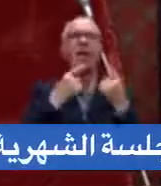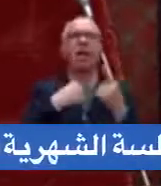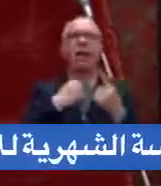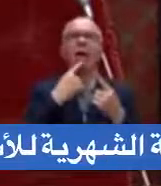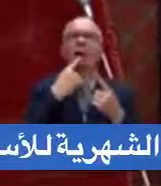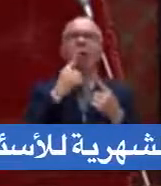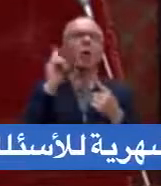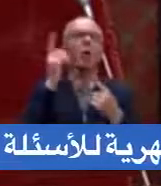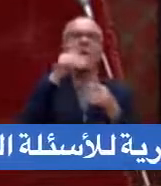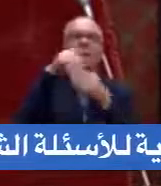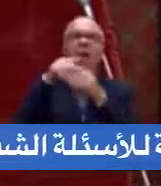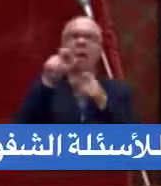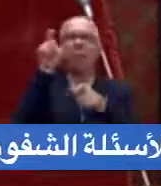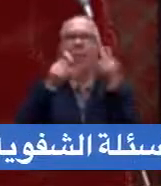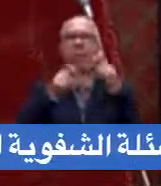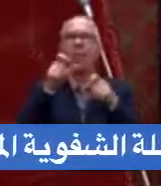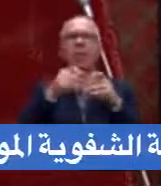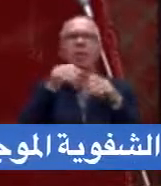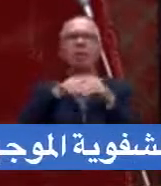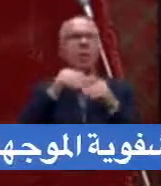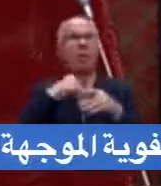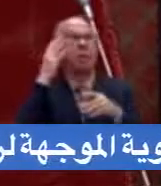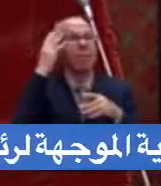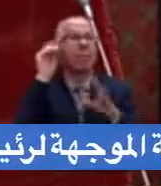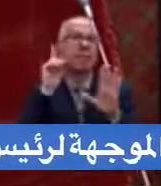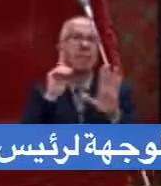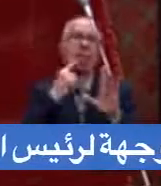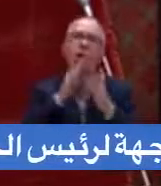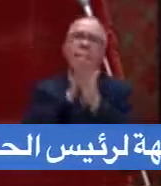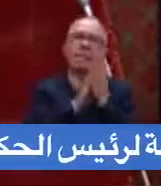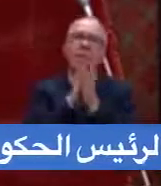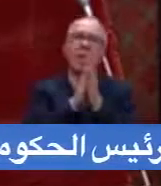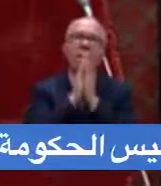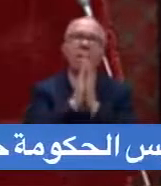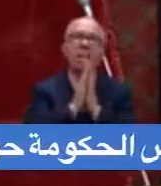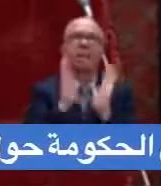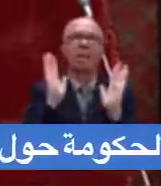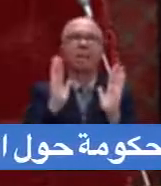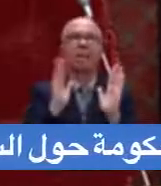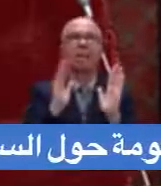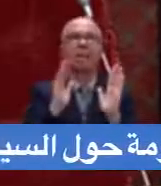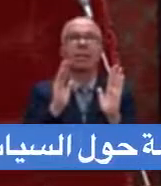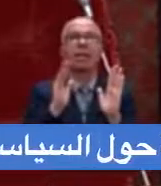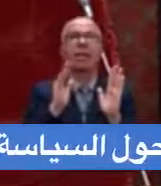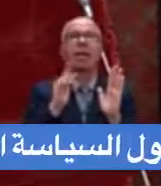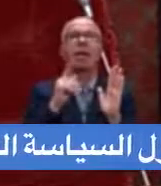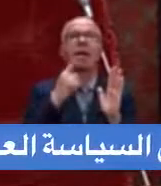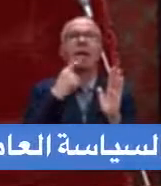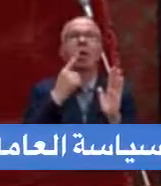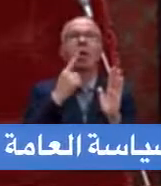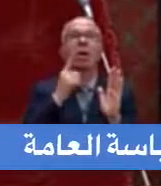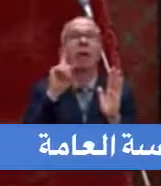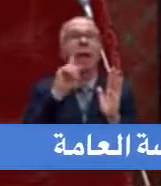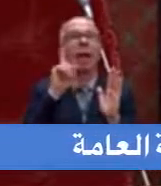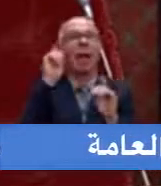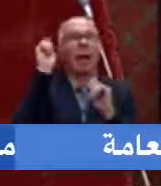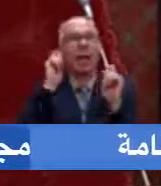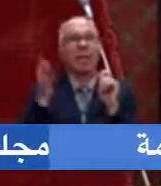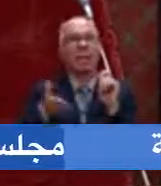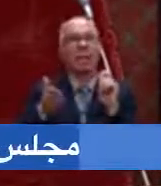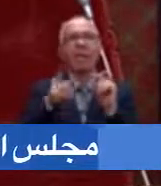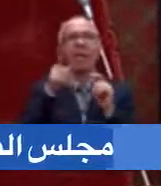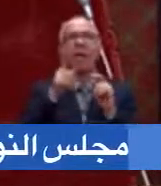انواعهم، اذا نسيت شي واحد يسمح لنا، نبهوني الى ان نسيت القوات المساعده، هذا غير سهو، لان كنقرا الخطاب واسمه، فهما